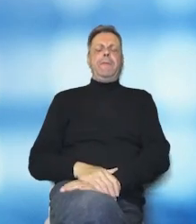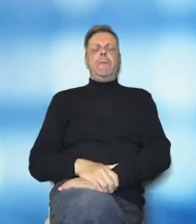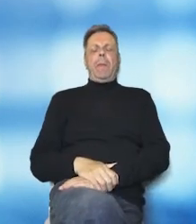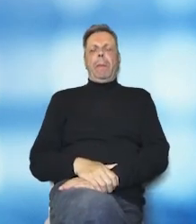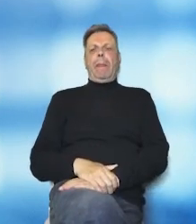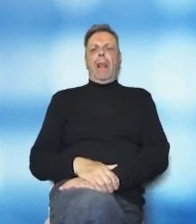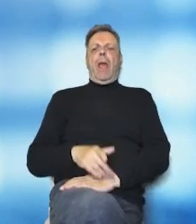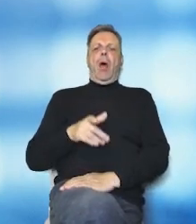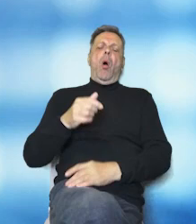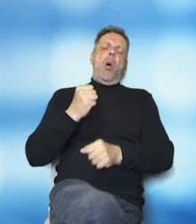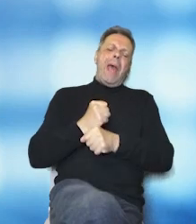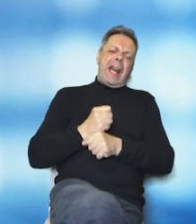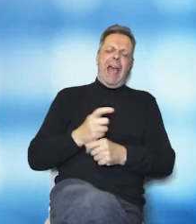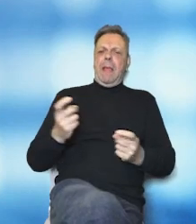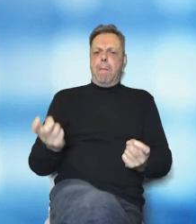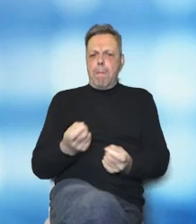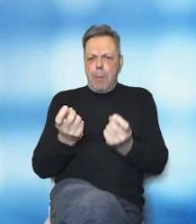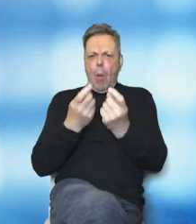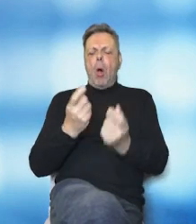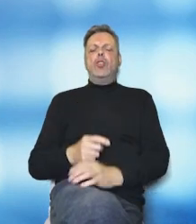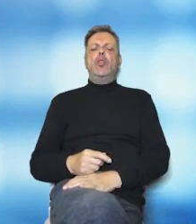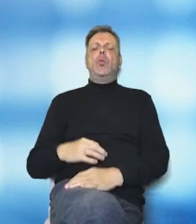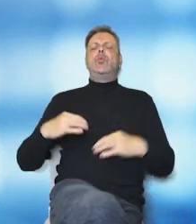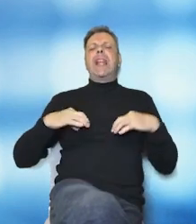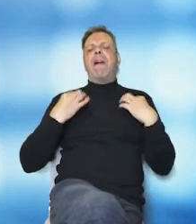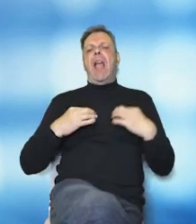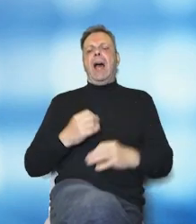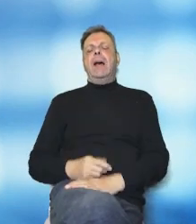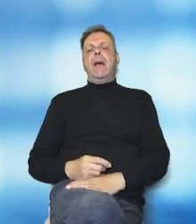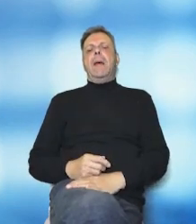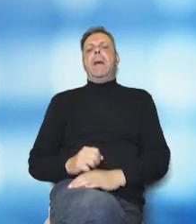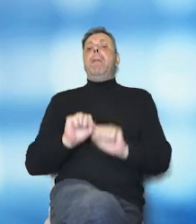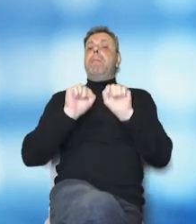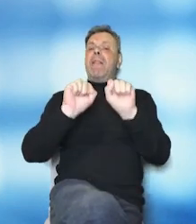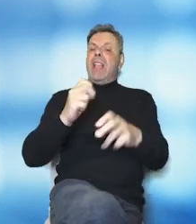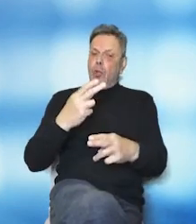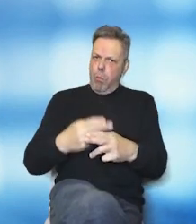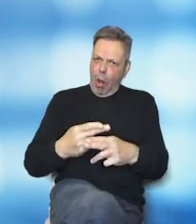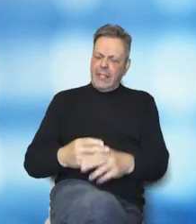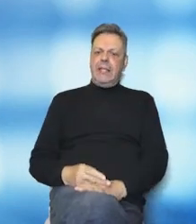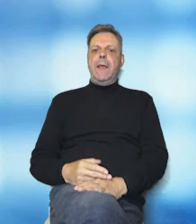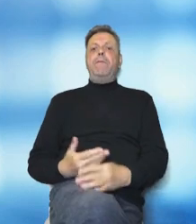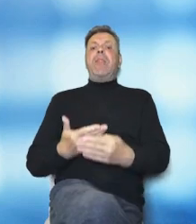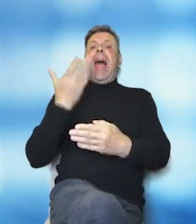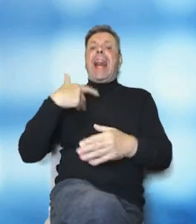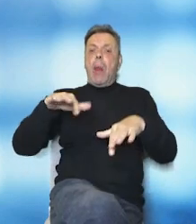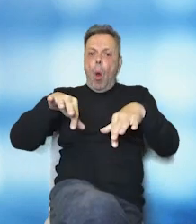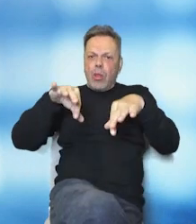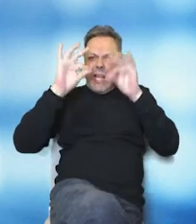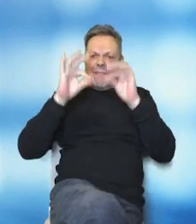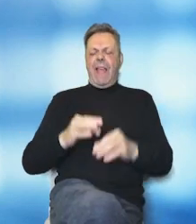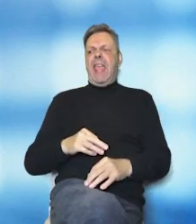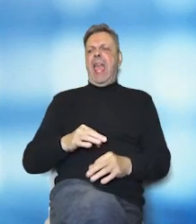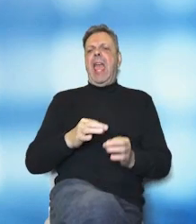On provodi i promociju zdravlja, i prevenciju bolesti, rano otkrivanje